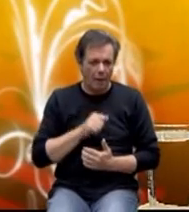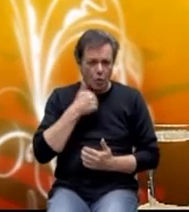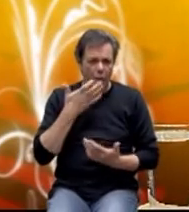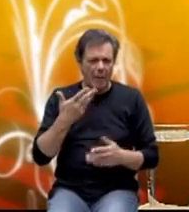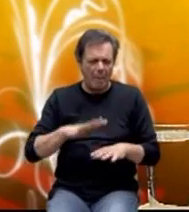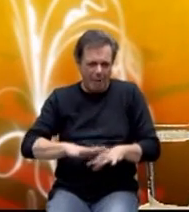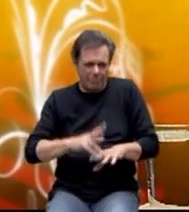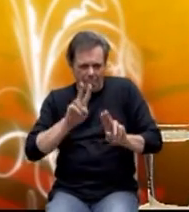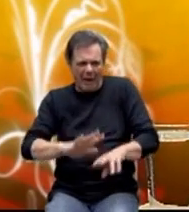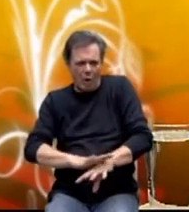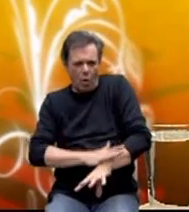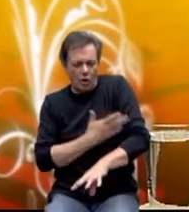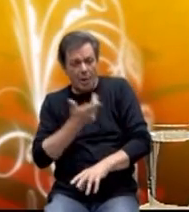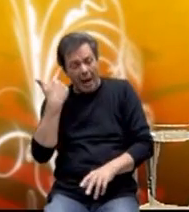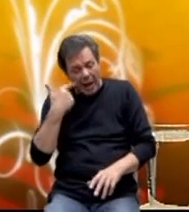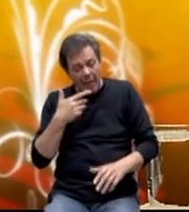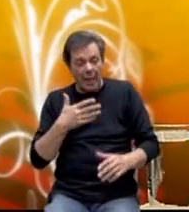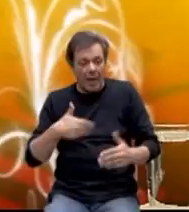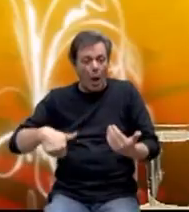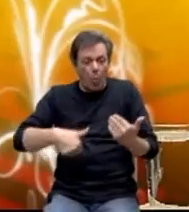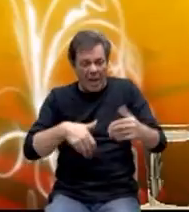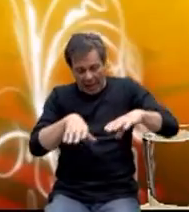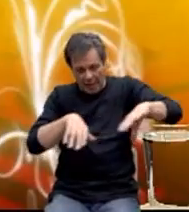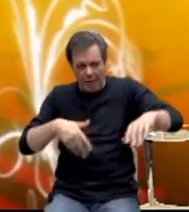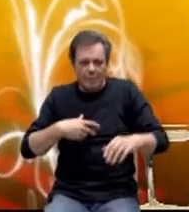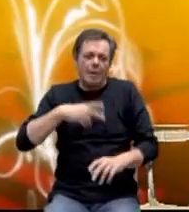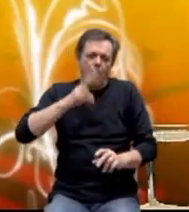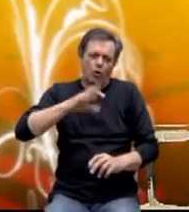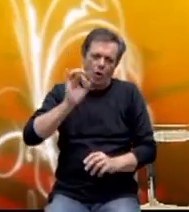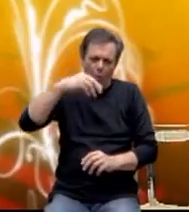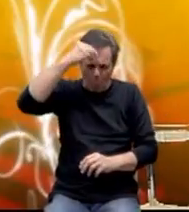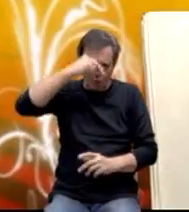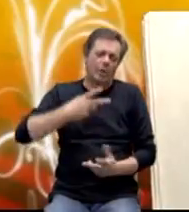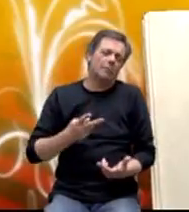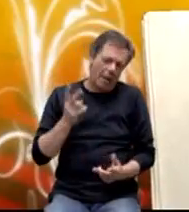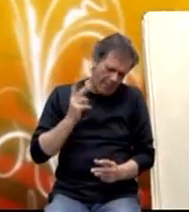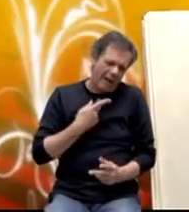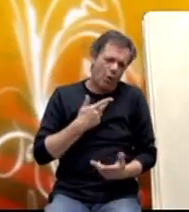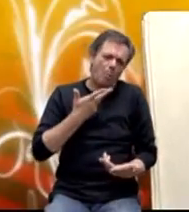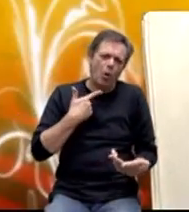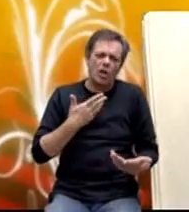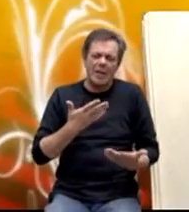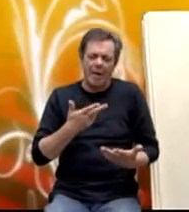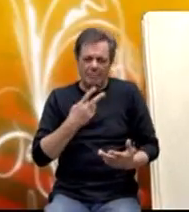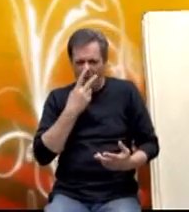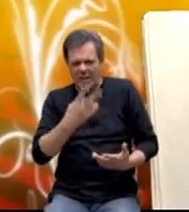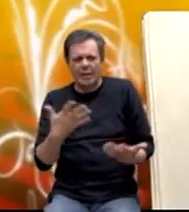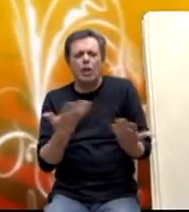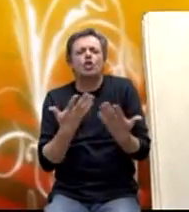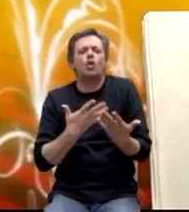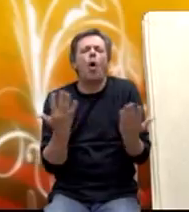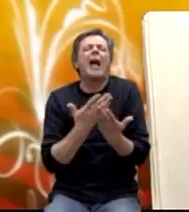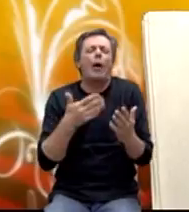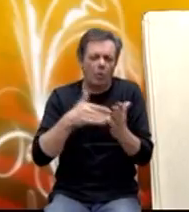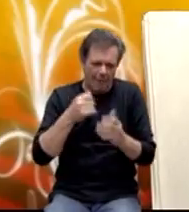dojam, ali se na lutki nauči, jel' tako? Pa dobro, stekne se na neki način okvirna slika što se i kako treba raditi. Da.